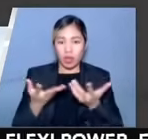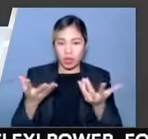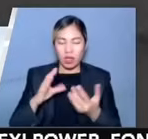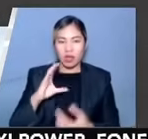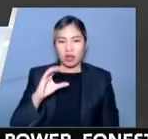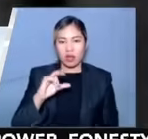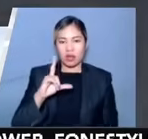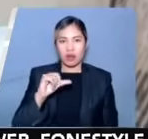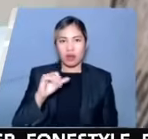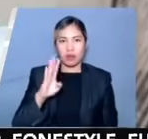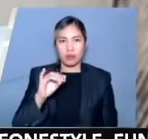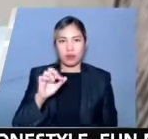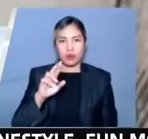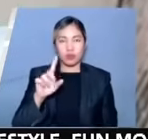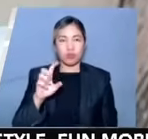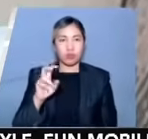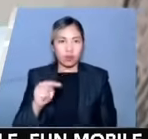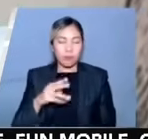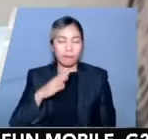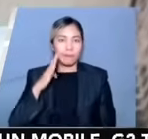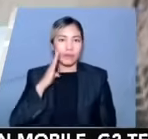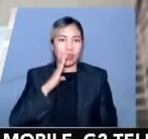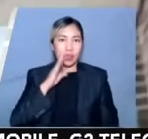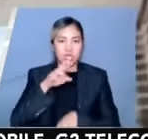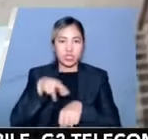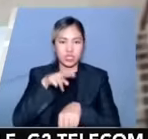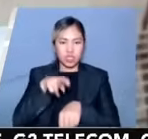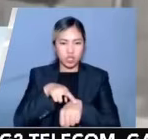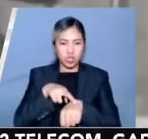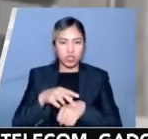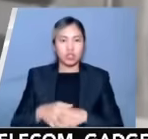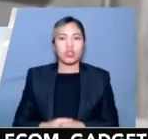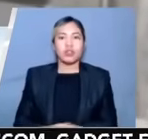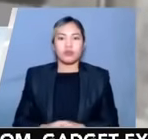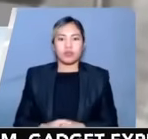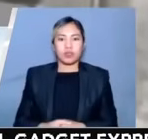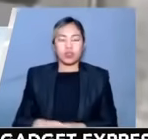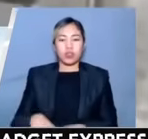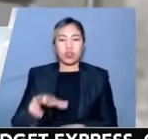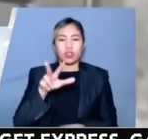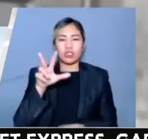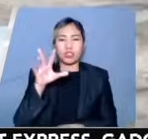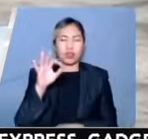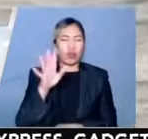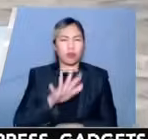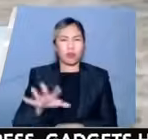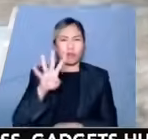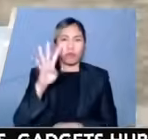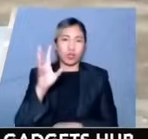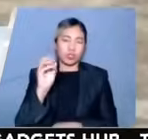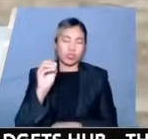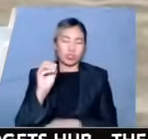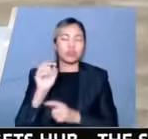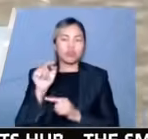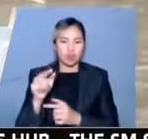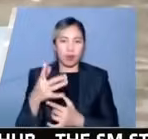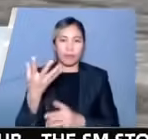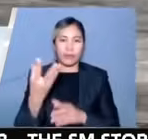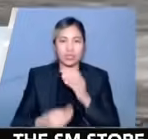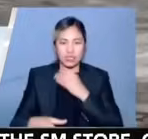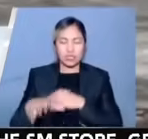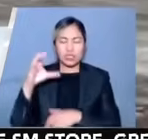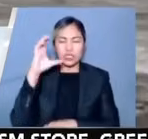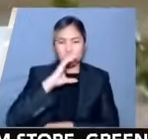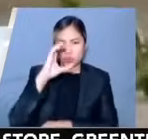si naman ang nasaktan AT T si ang nawawala sa sektor ng agrikultura nasa 3.11 billiones ang